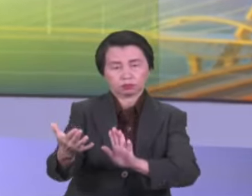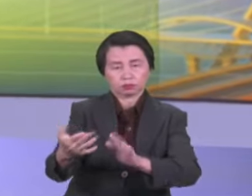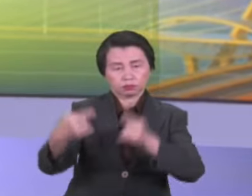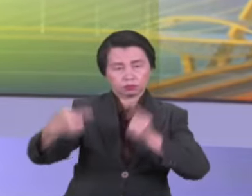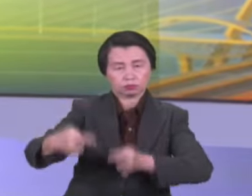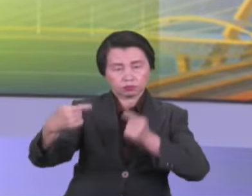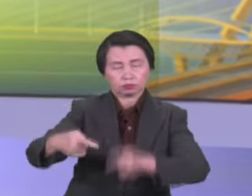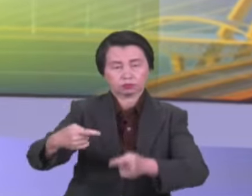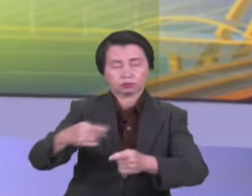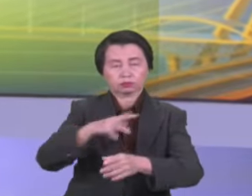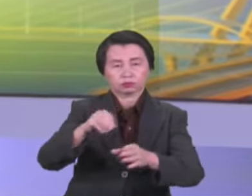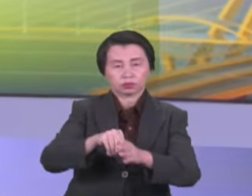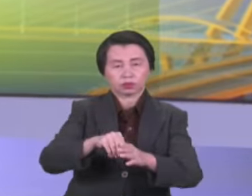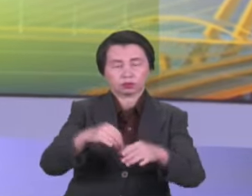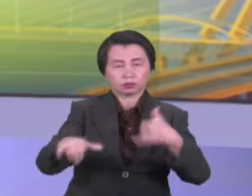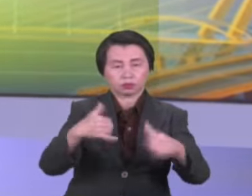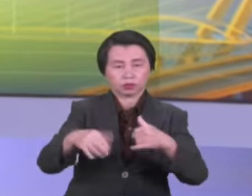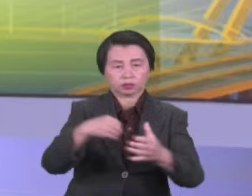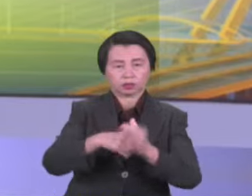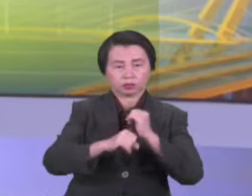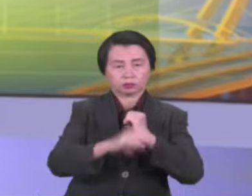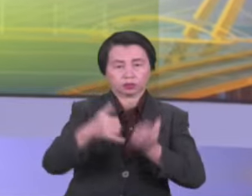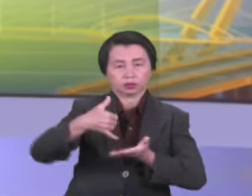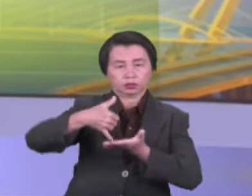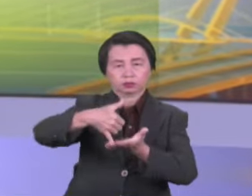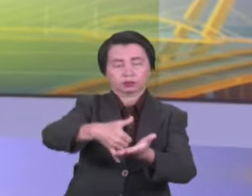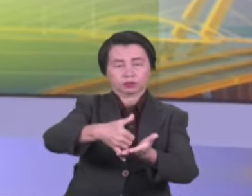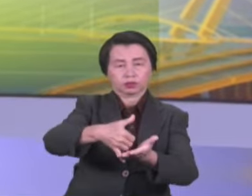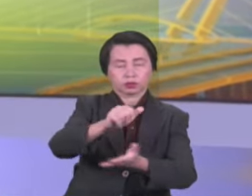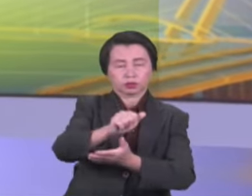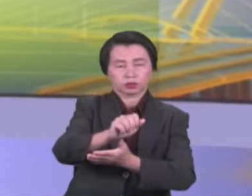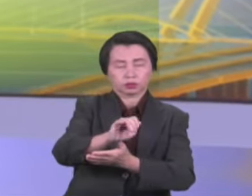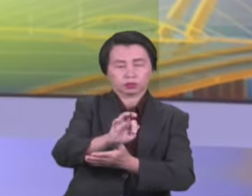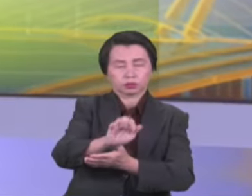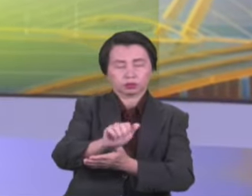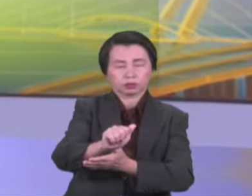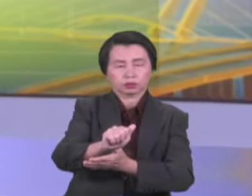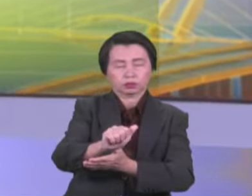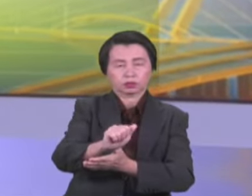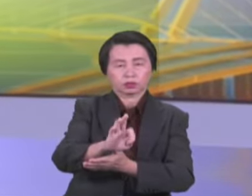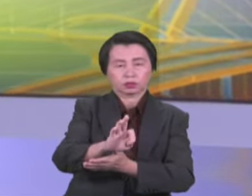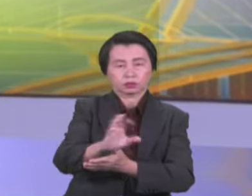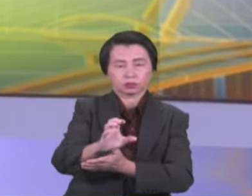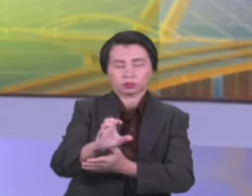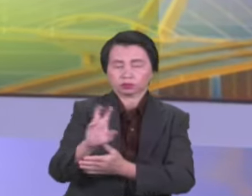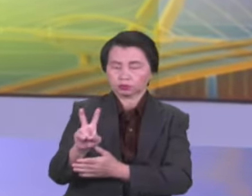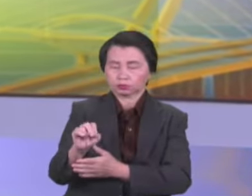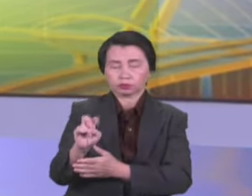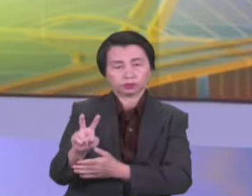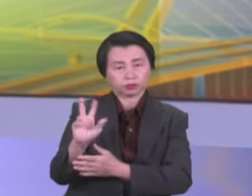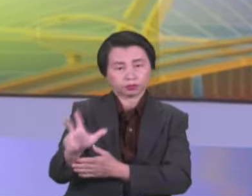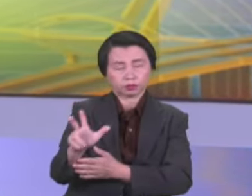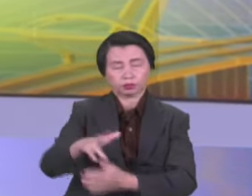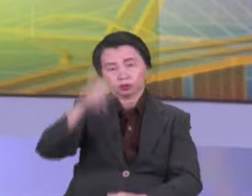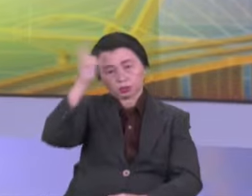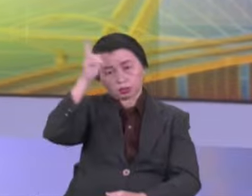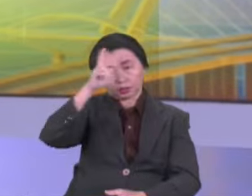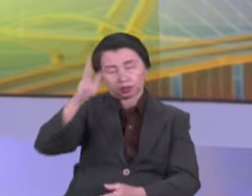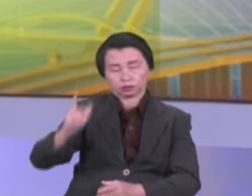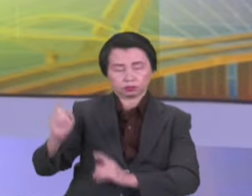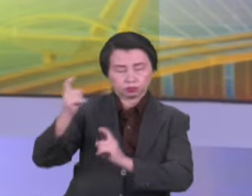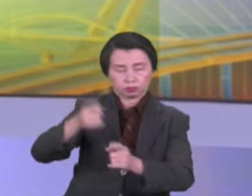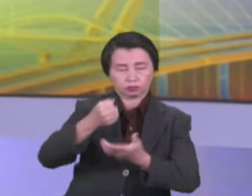saingan musim depan, termasuk beraksi dalam kempen Piala Konfederasi Bola Sepak Asia AFC 2023. Penajaan tersebut